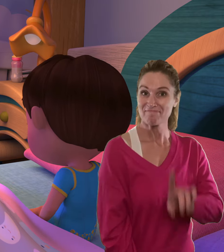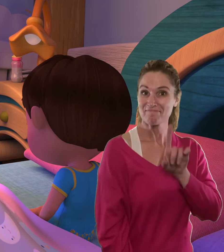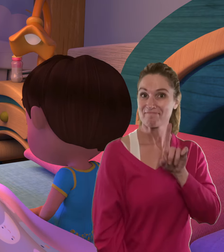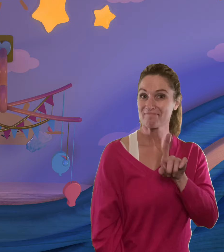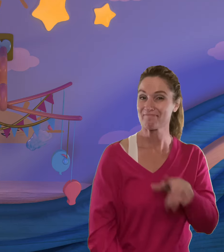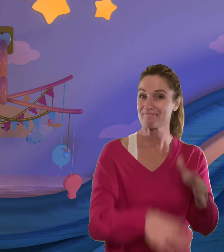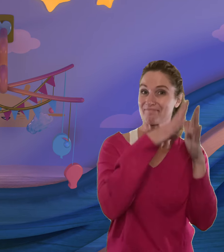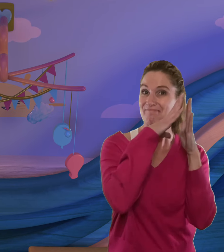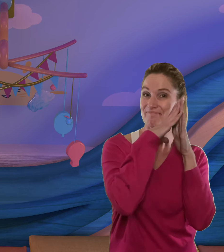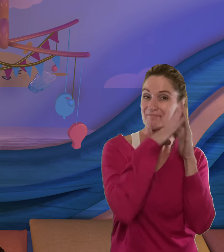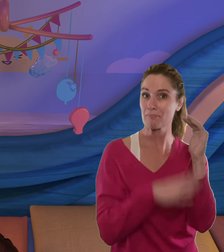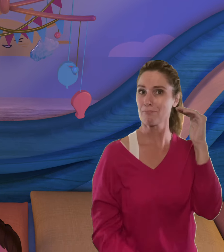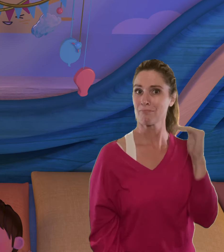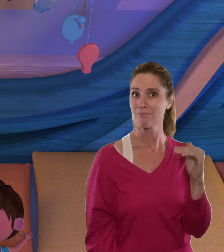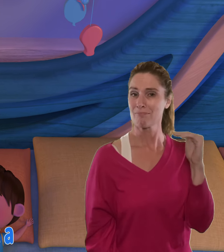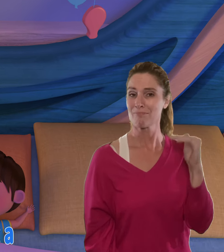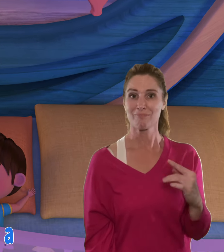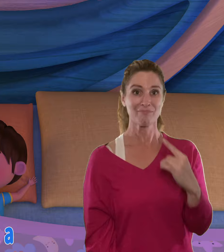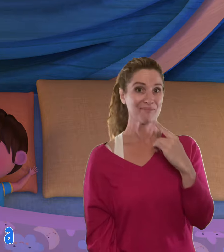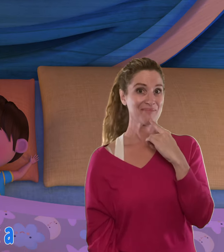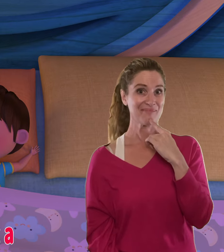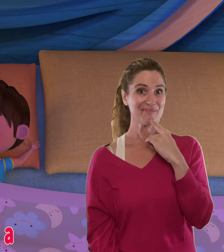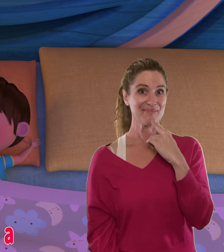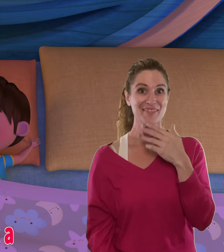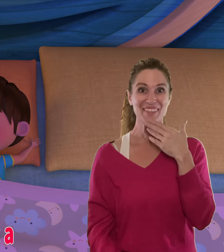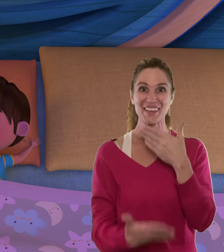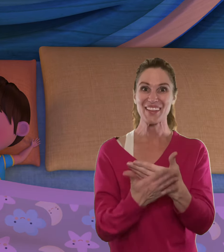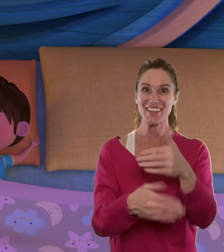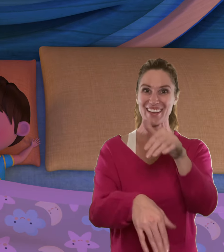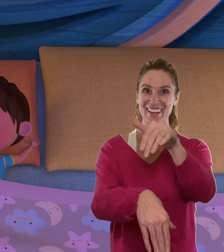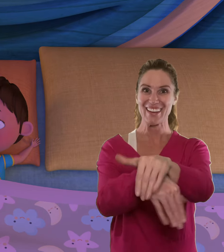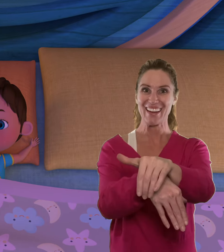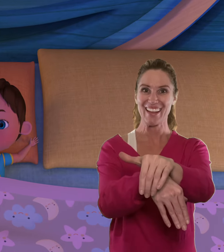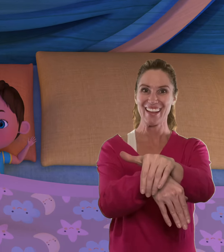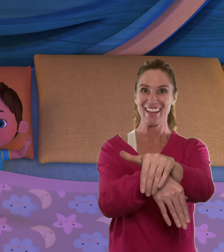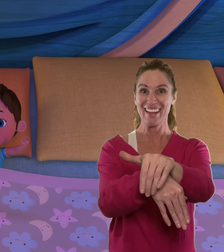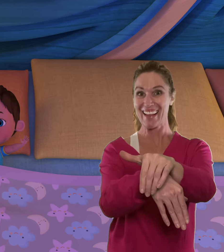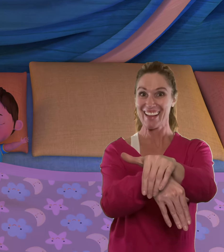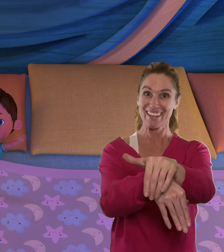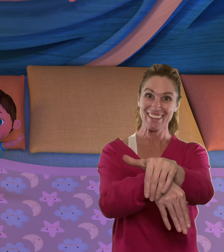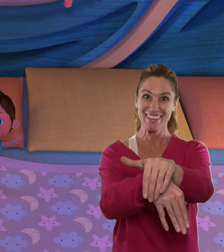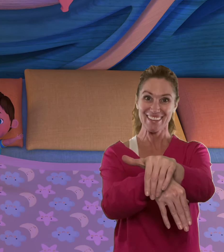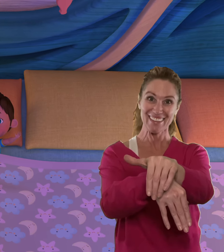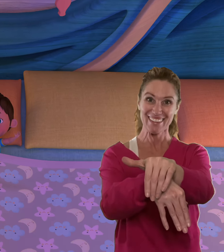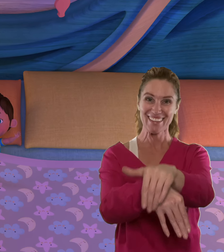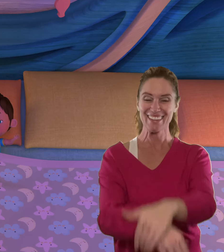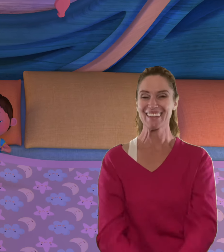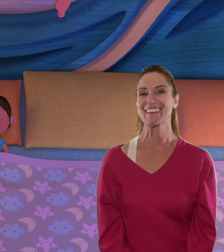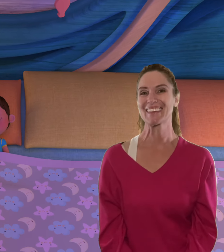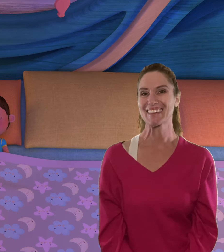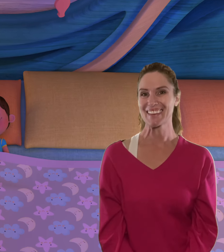たベッドにちびちゃんが行ったおやすみ